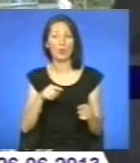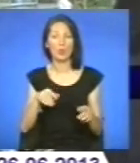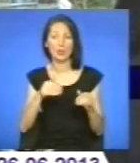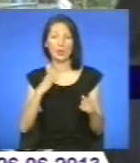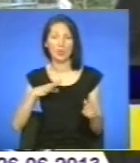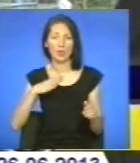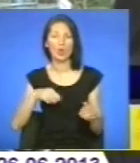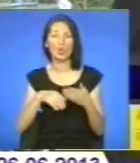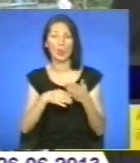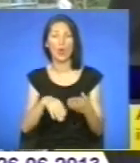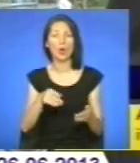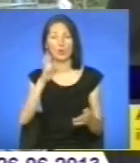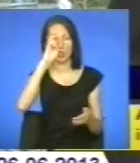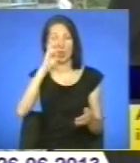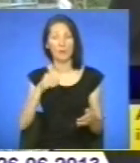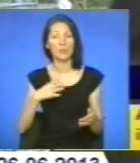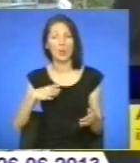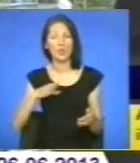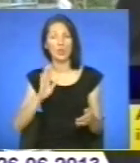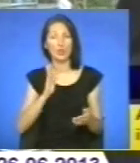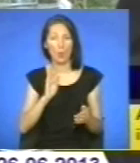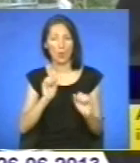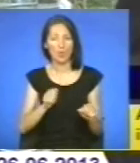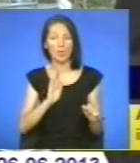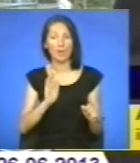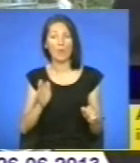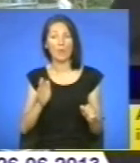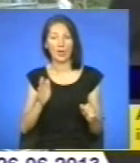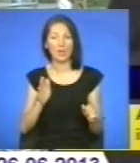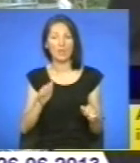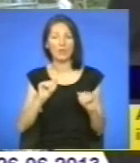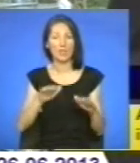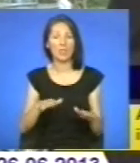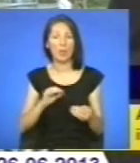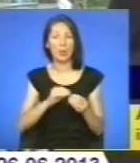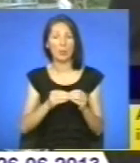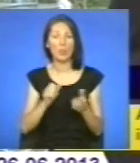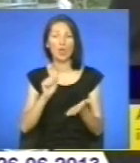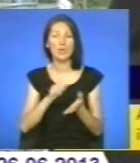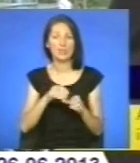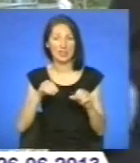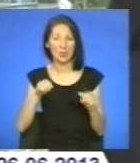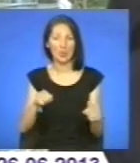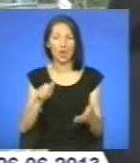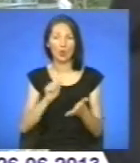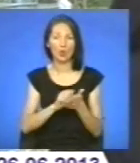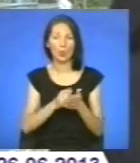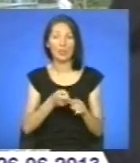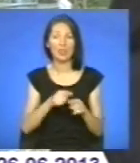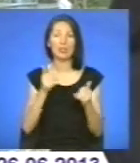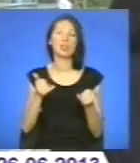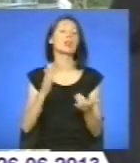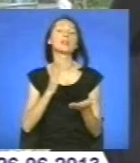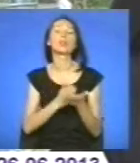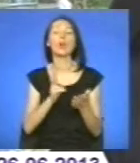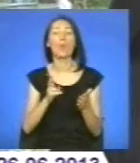з землею, з документацією, які тут трохи зараз є, тому що лісовий фонд –